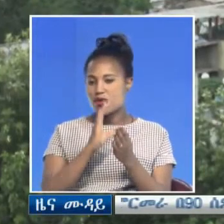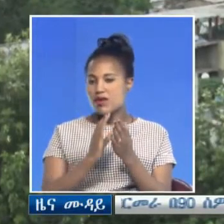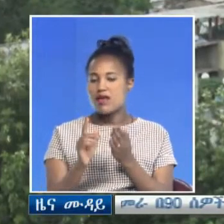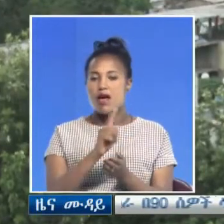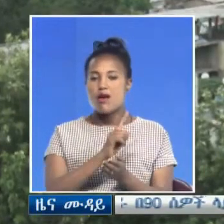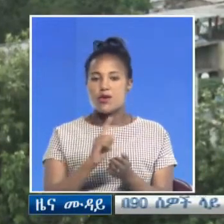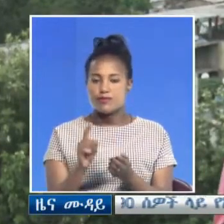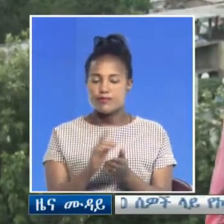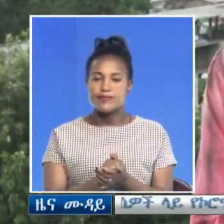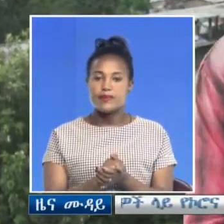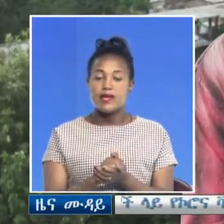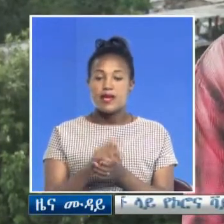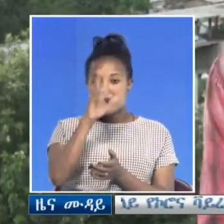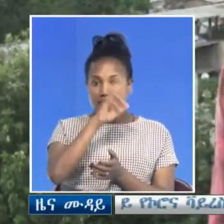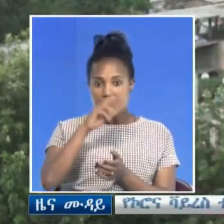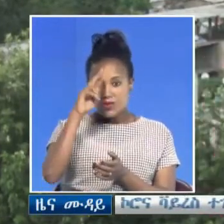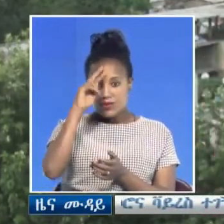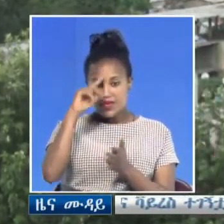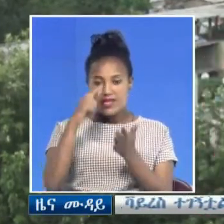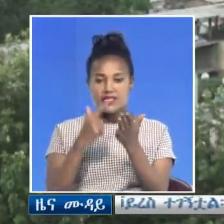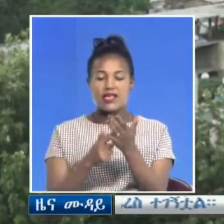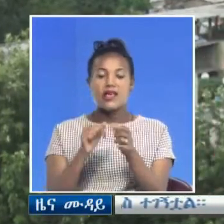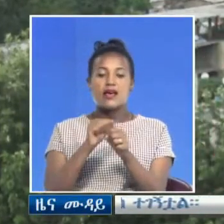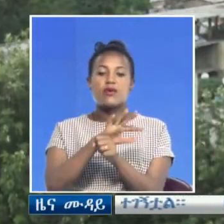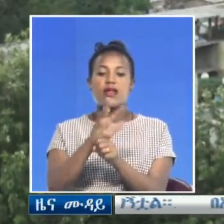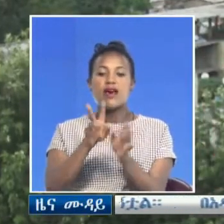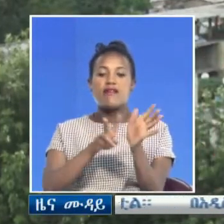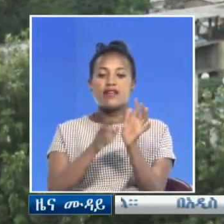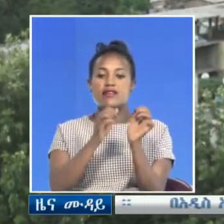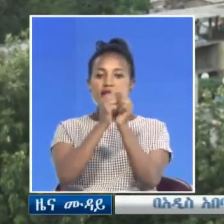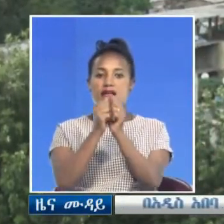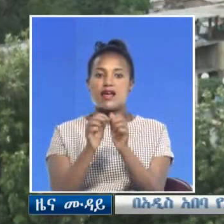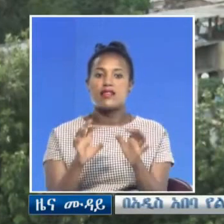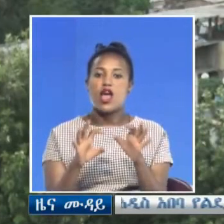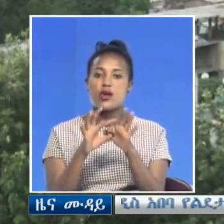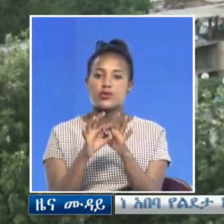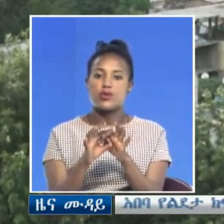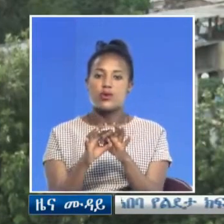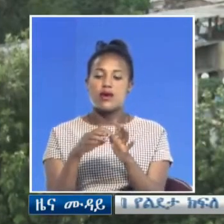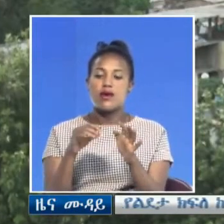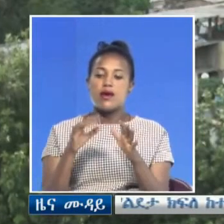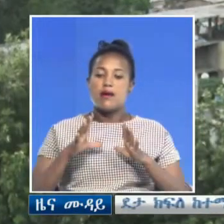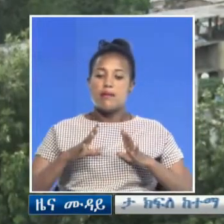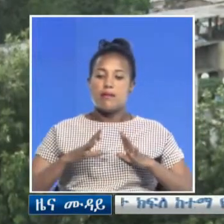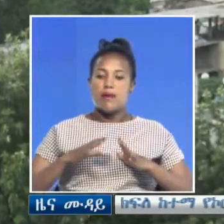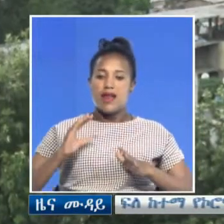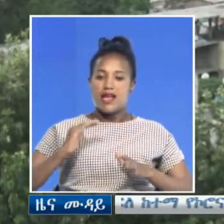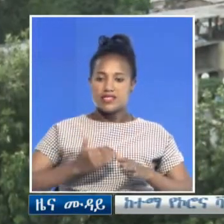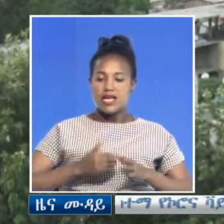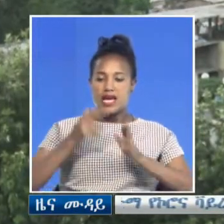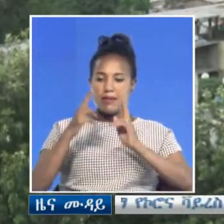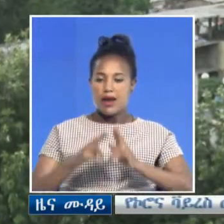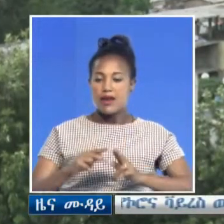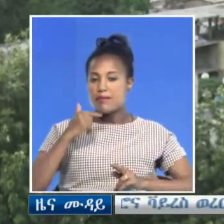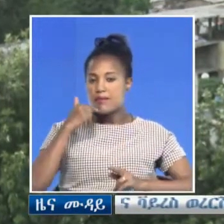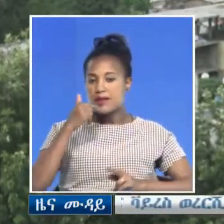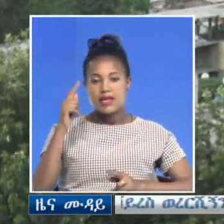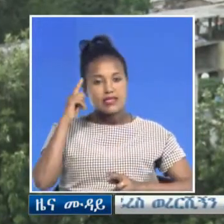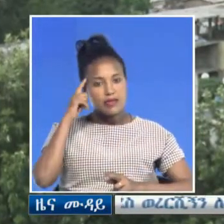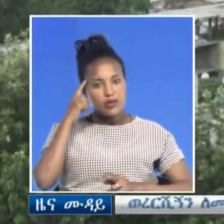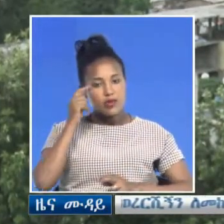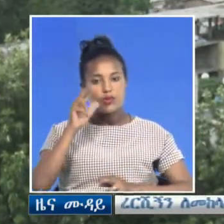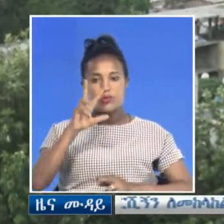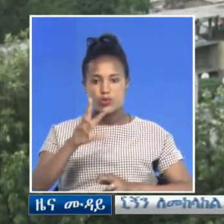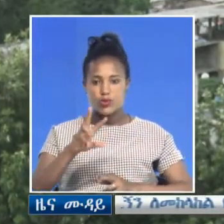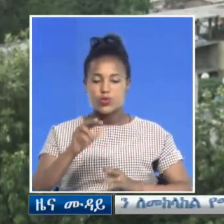አይሆንም። ምክንያቱም ከዚህ ከኮሮና ቫይረስ ጋር ተያይዞ በዓላችን እናከብራለን ብለን ያሰብናቸው በሶስት ሁናቴዎች